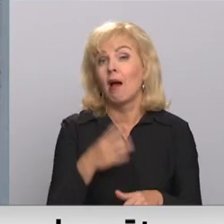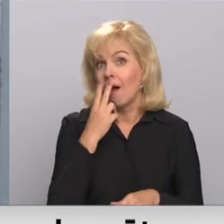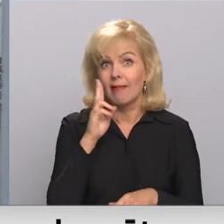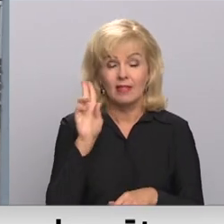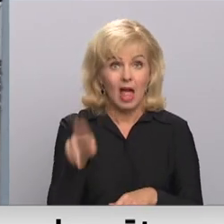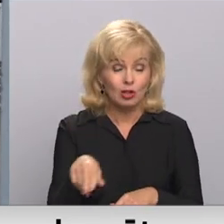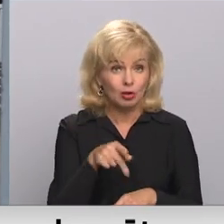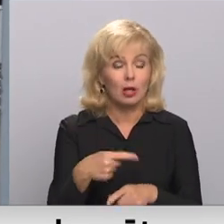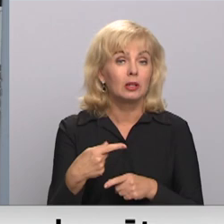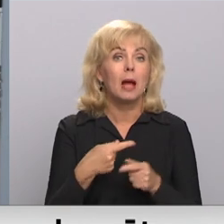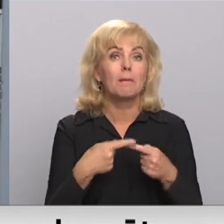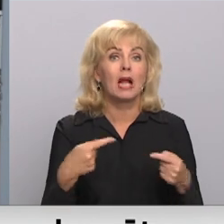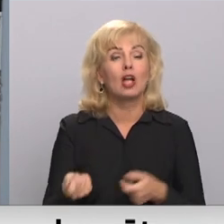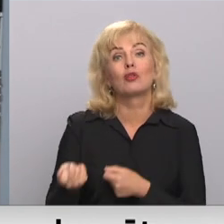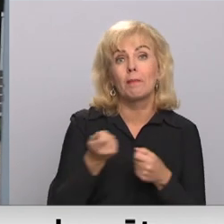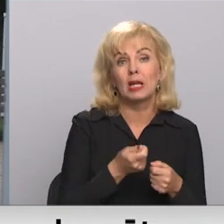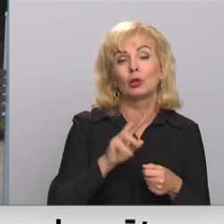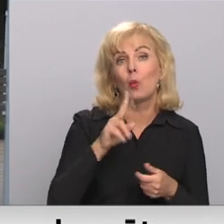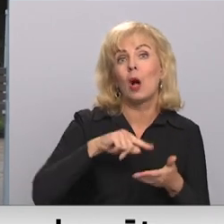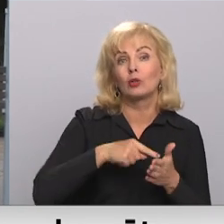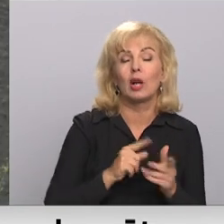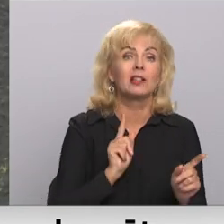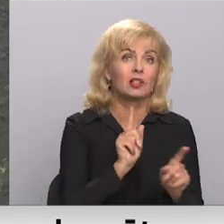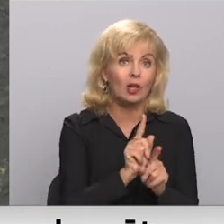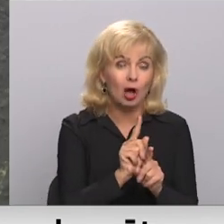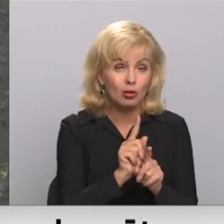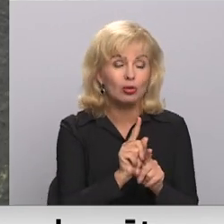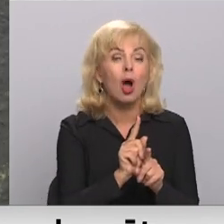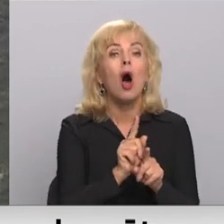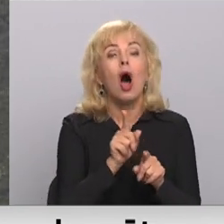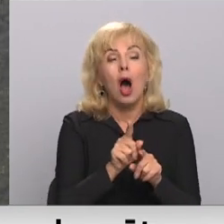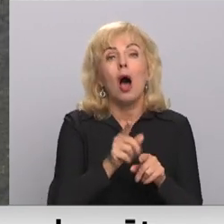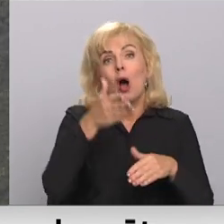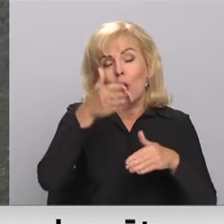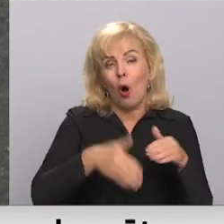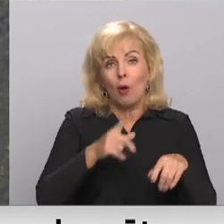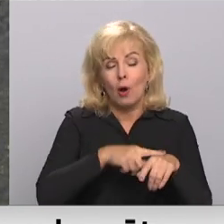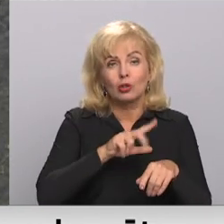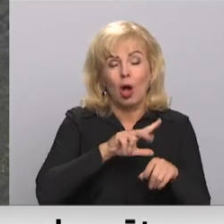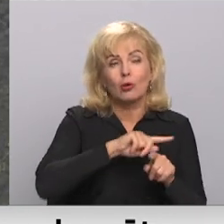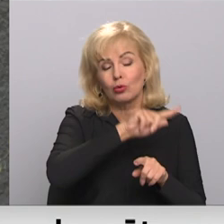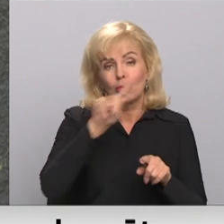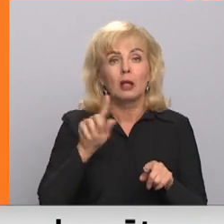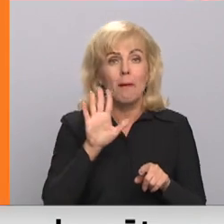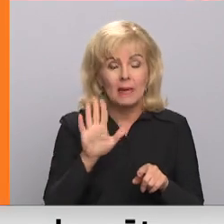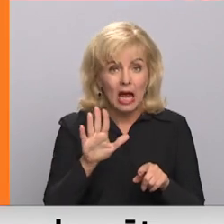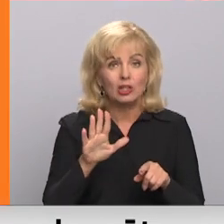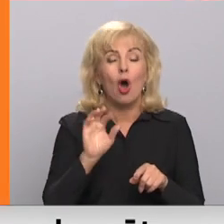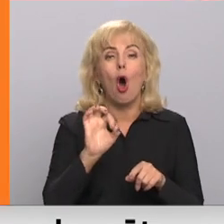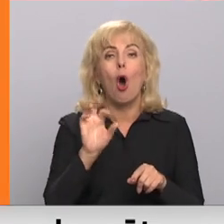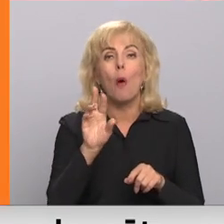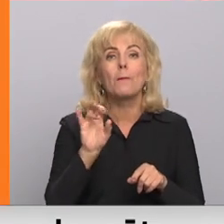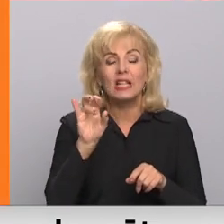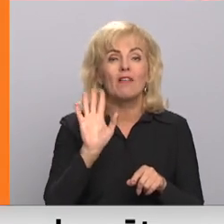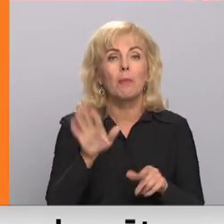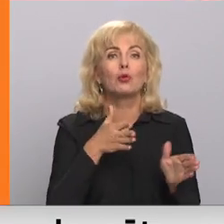Neskatoties uz to, ka preču piegādātāji jau otro reizi saskars ar darbu komandantstundu laikā, piemēram, uzņēmums Omniv uzskata, ka šoreiz nozare tiks